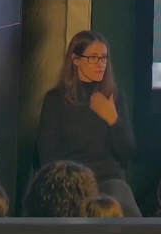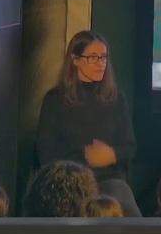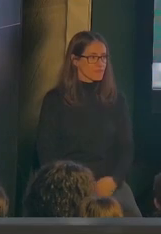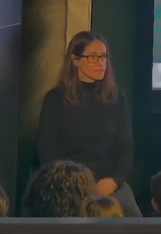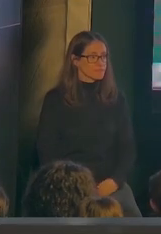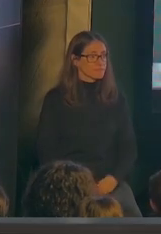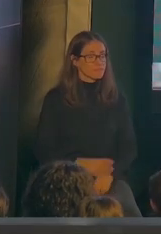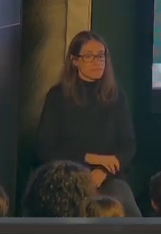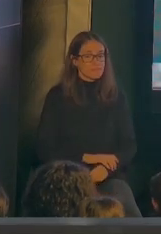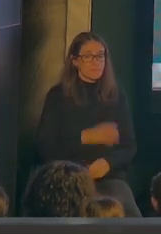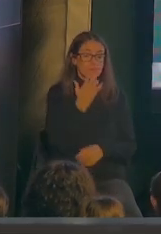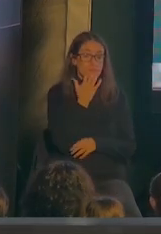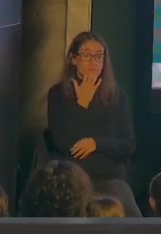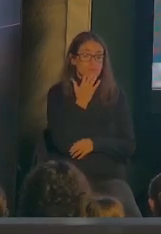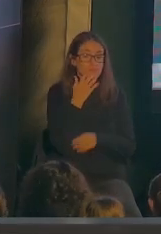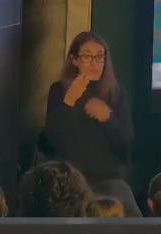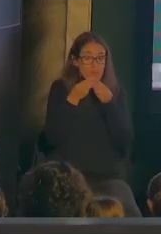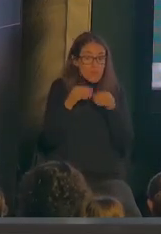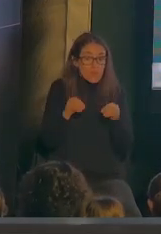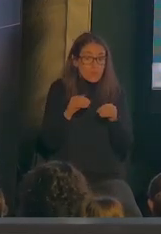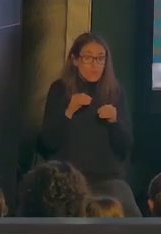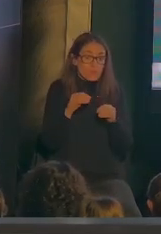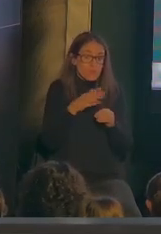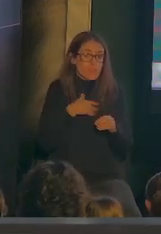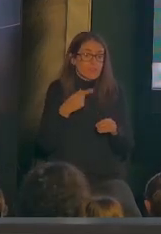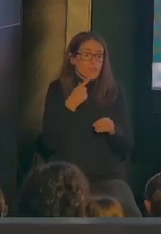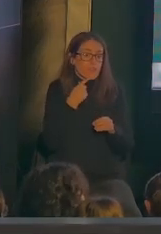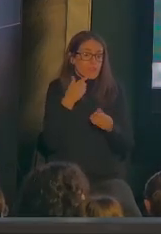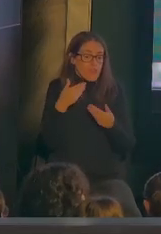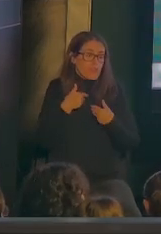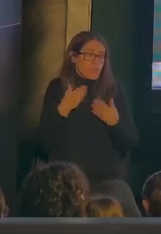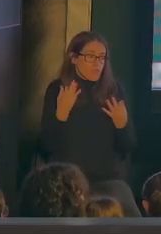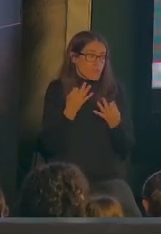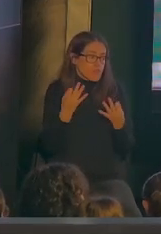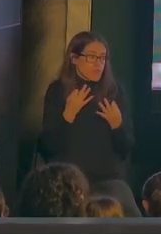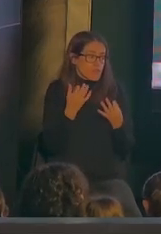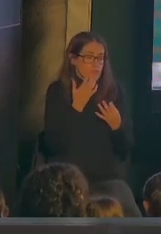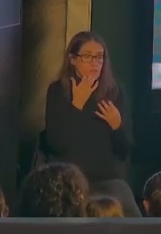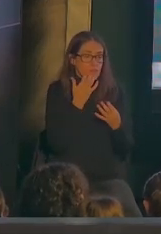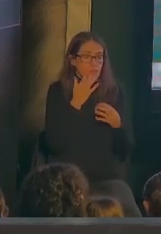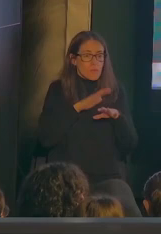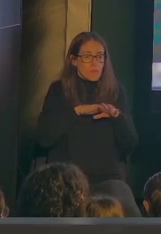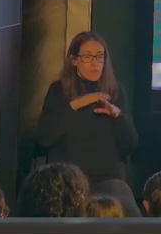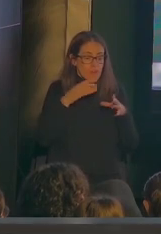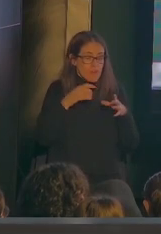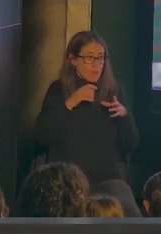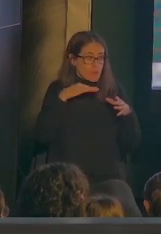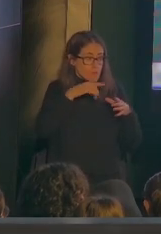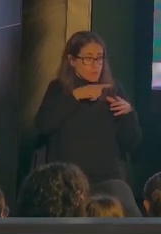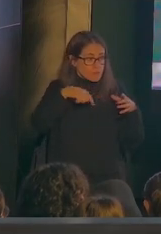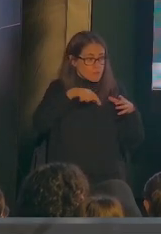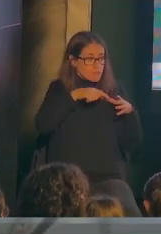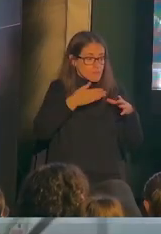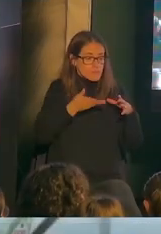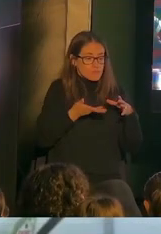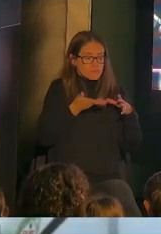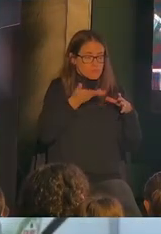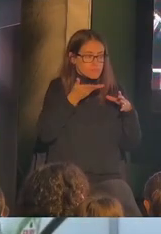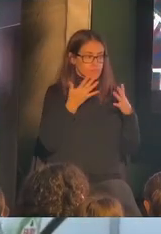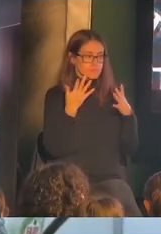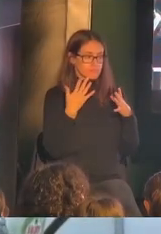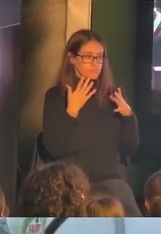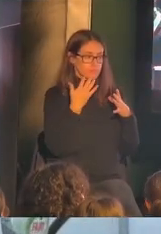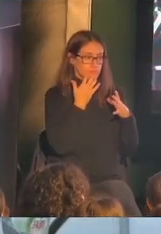Perquè, per exemple, l'ou el que ens fa, el que ens permet és, ens pot airejar un pa de pessic i alhora el forn ens fa